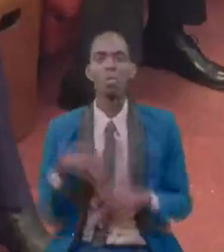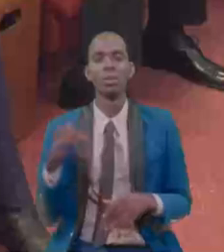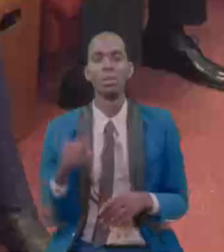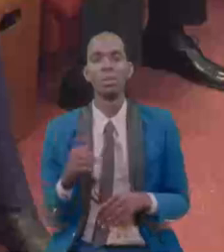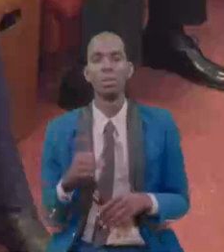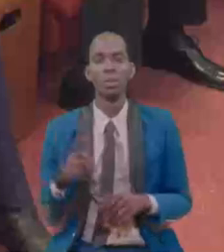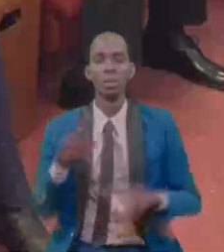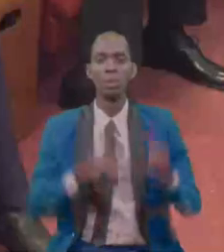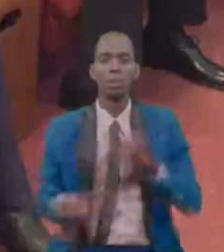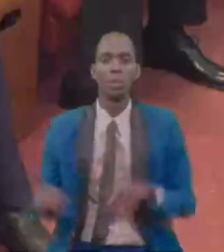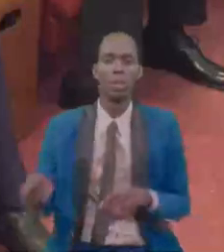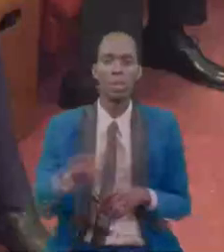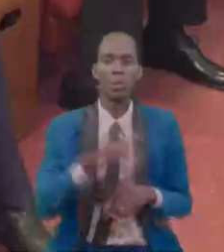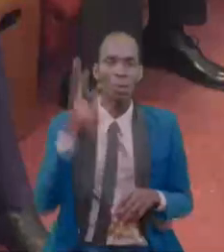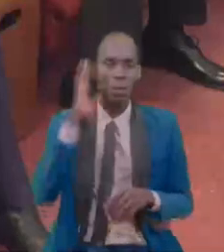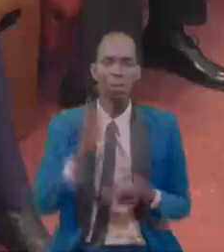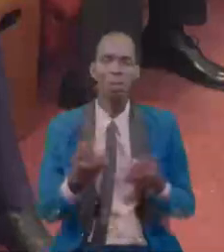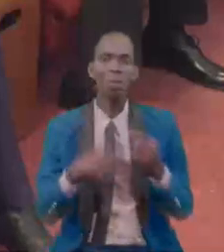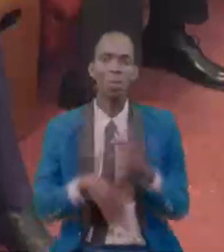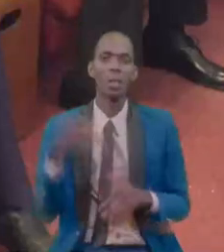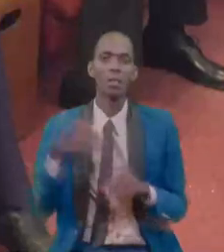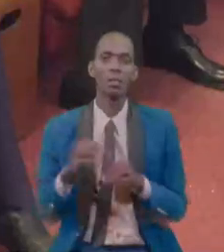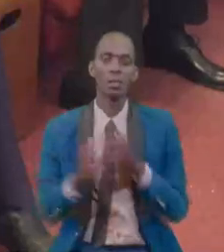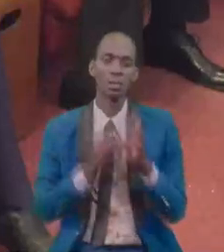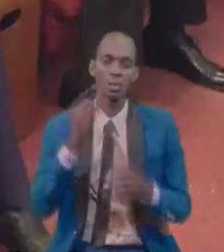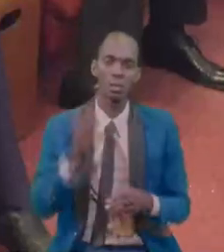Quelqu'un crie, ils vont sortir.